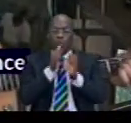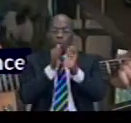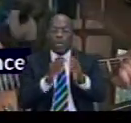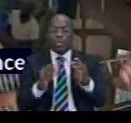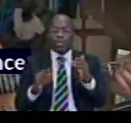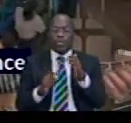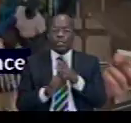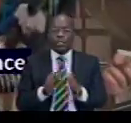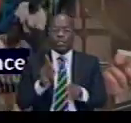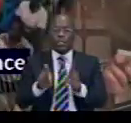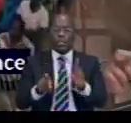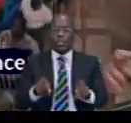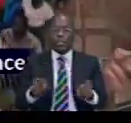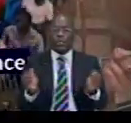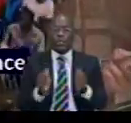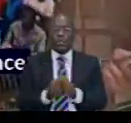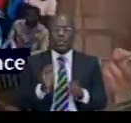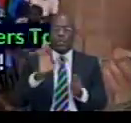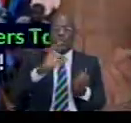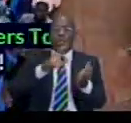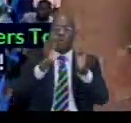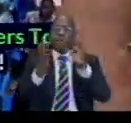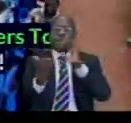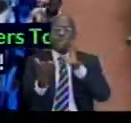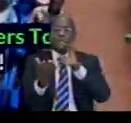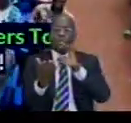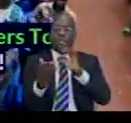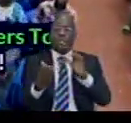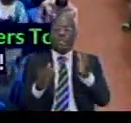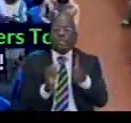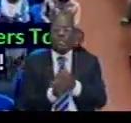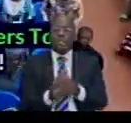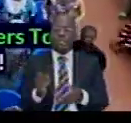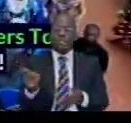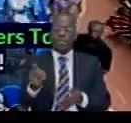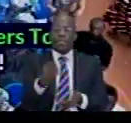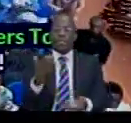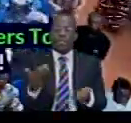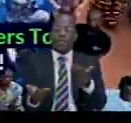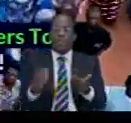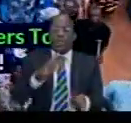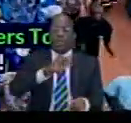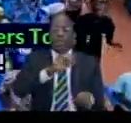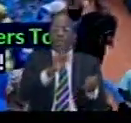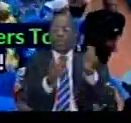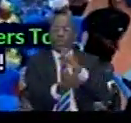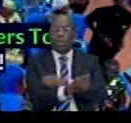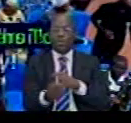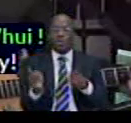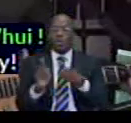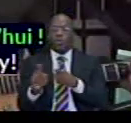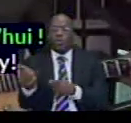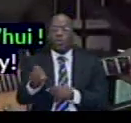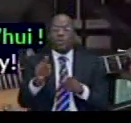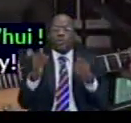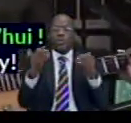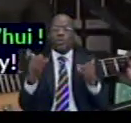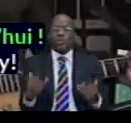Épate ces gens par ta présence, qu'ils puissent aujourd'hui se tourner vers toi. Oh,